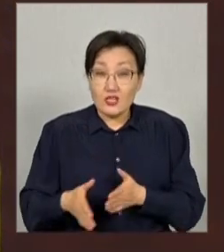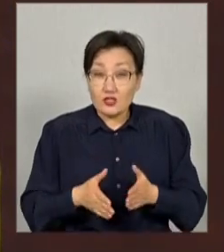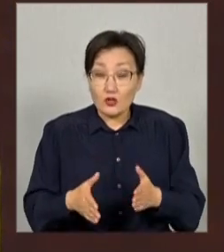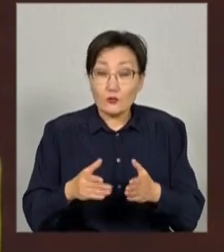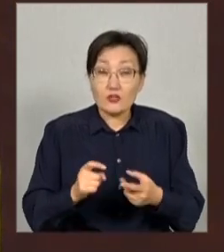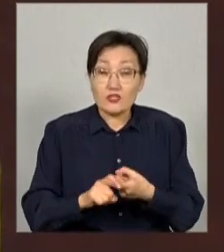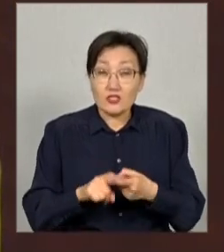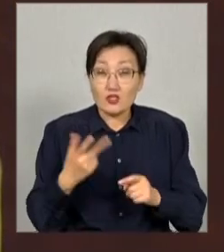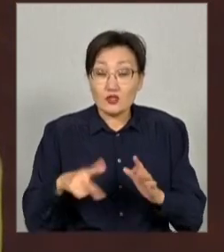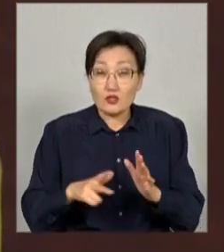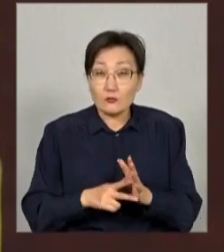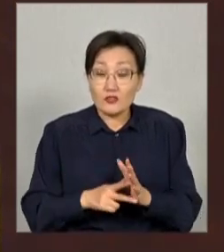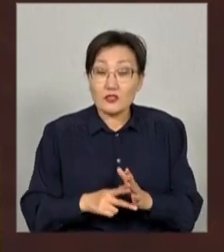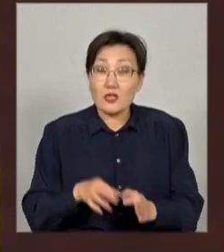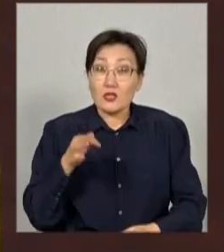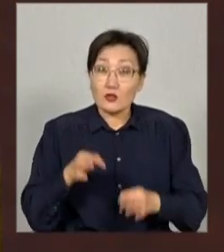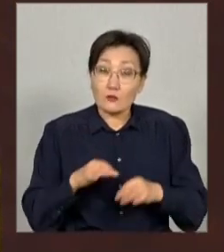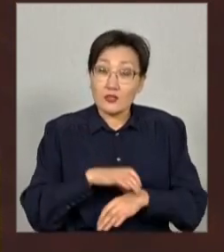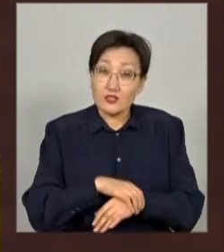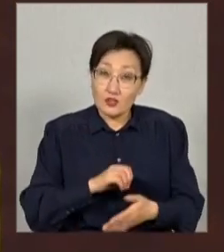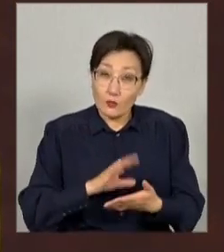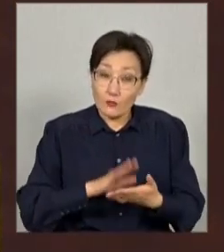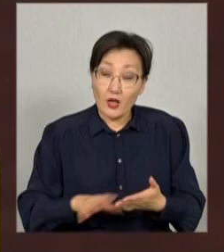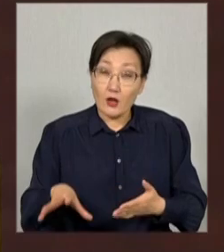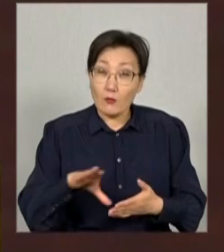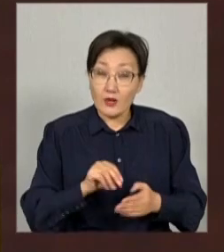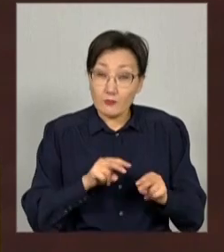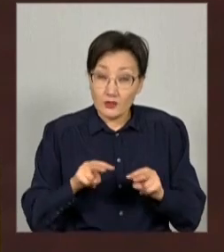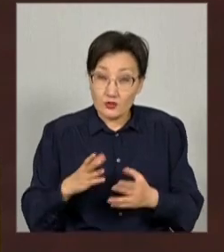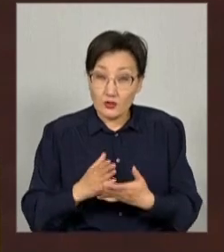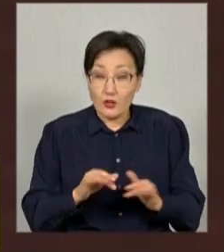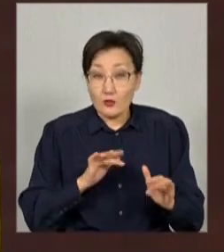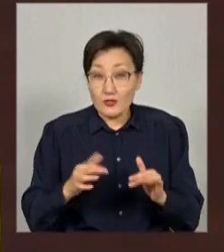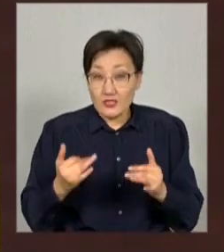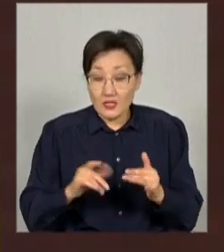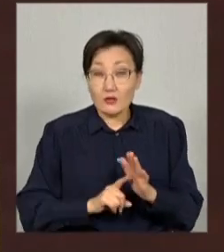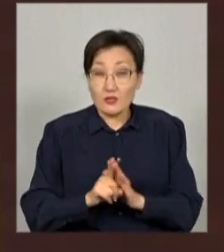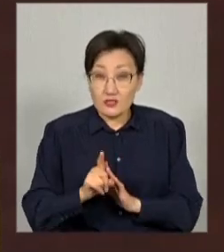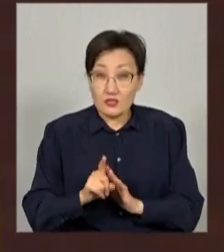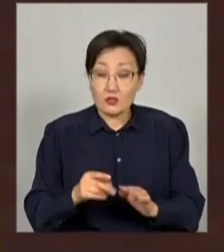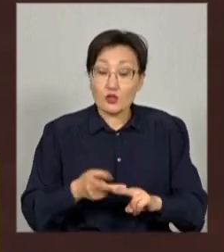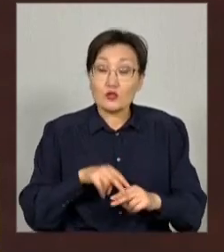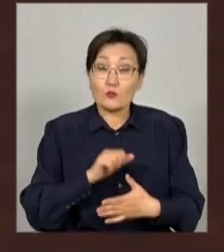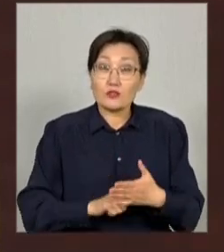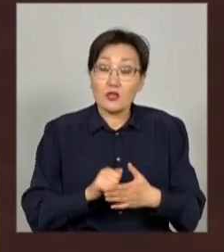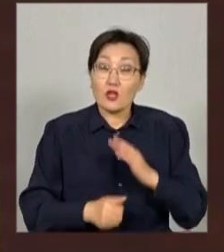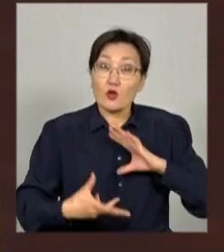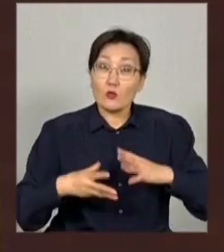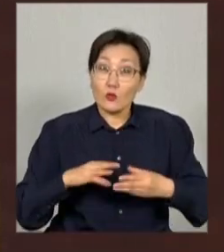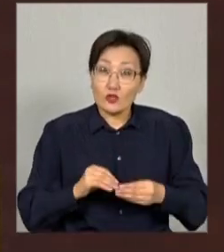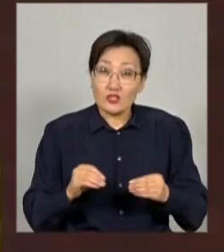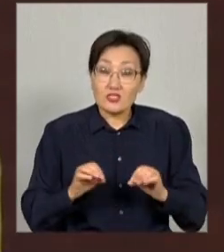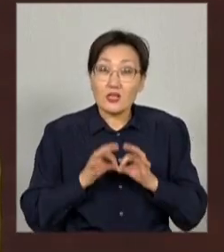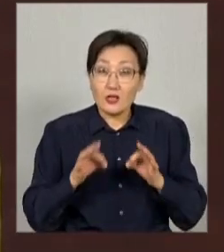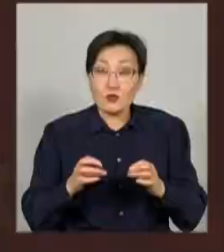қатысты барлығы 28 қылмыстық істер келген. Олардың барлығы бақылауда. Процесс енді ғана басталды. Сол себепті қорытынды шығару ерте